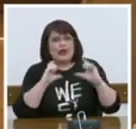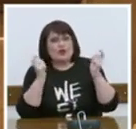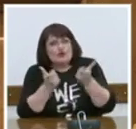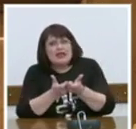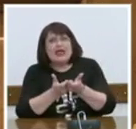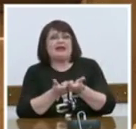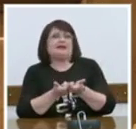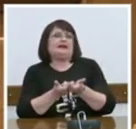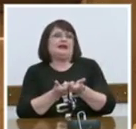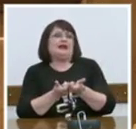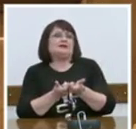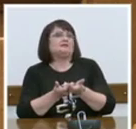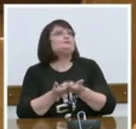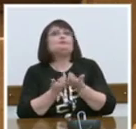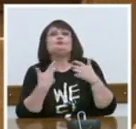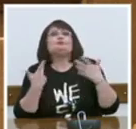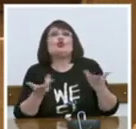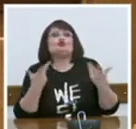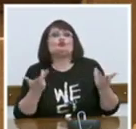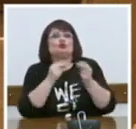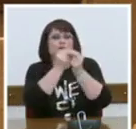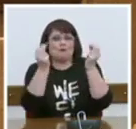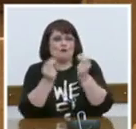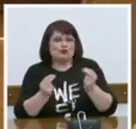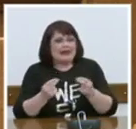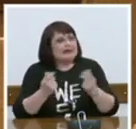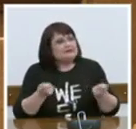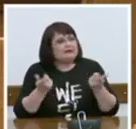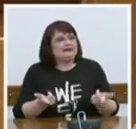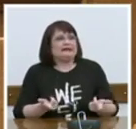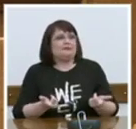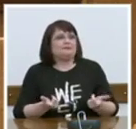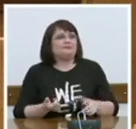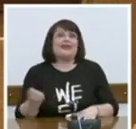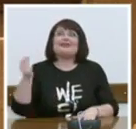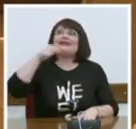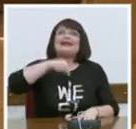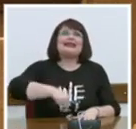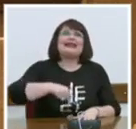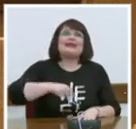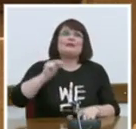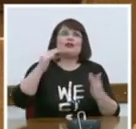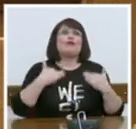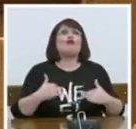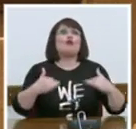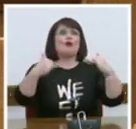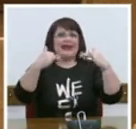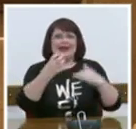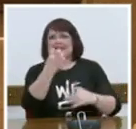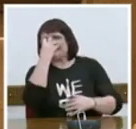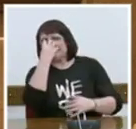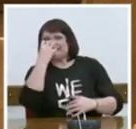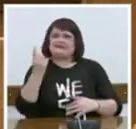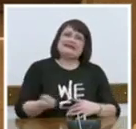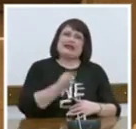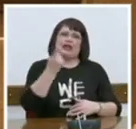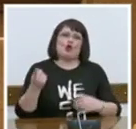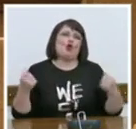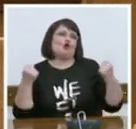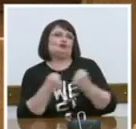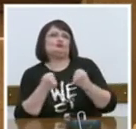τις παρενέργειες από την κρίση της. Δεν ήρθαμε για να κάνουμε τη Βουλή τσίρκο. Δεν θα αντιδικήσουμε για